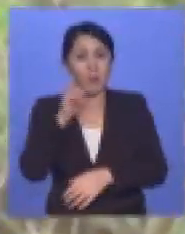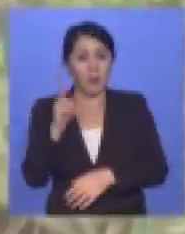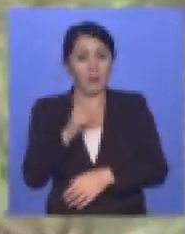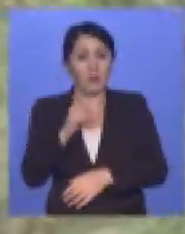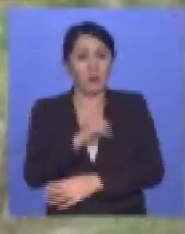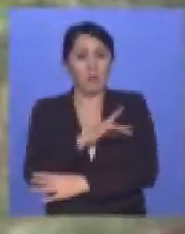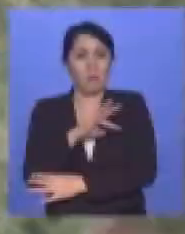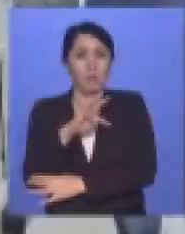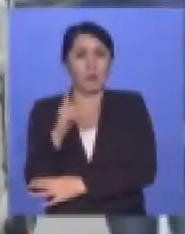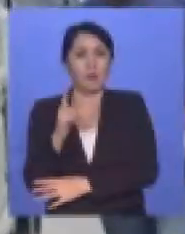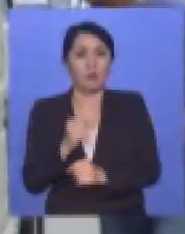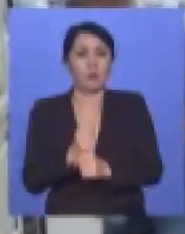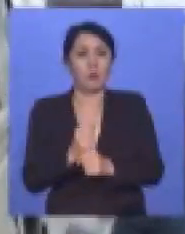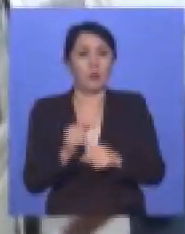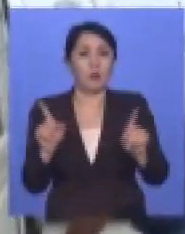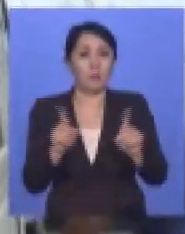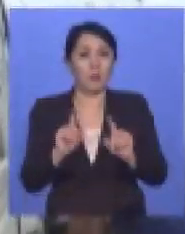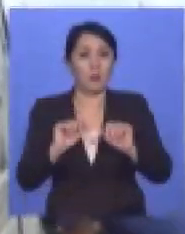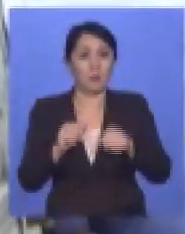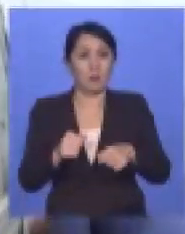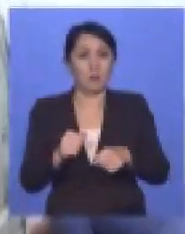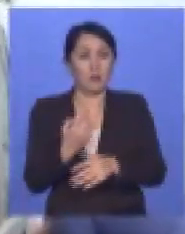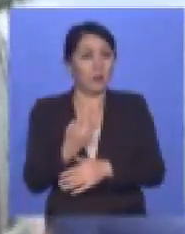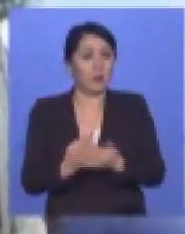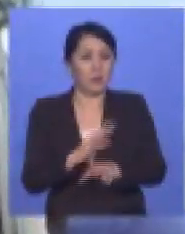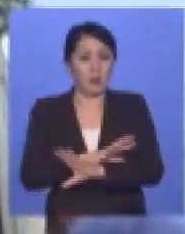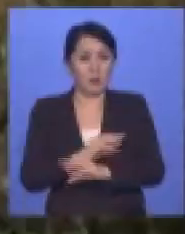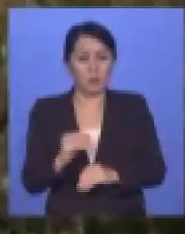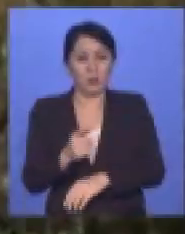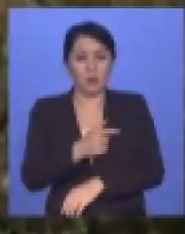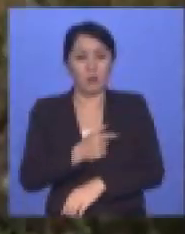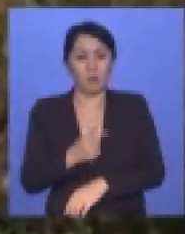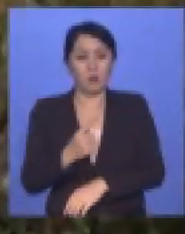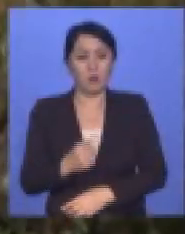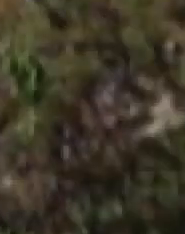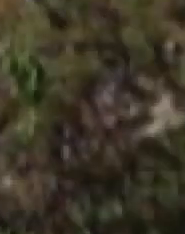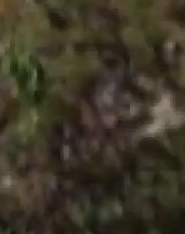молодыми деревьями и Делать всё возможное чтобы они не погибали - считает депутат La